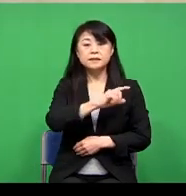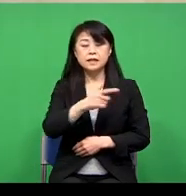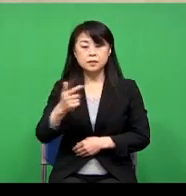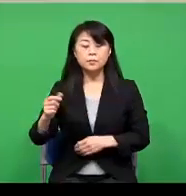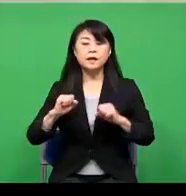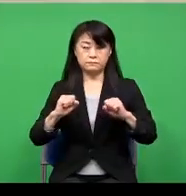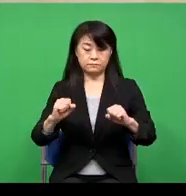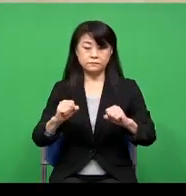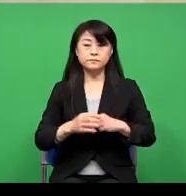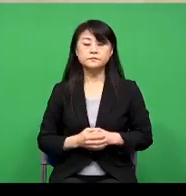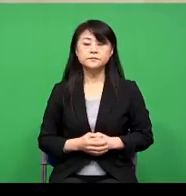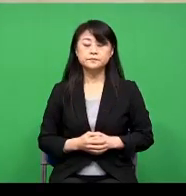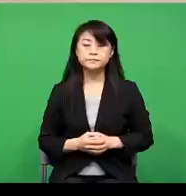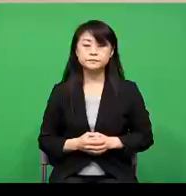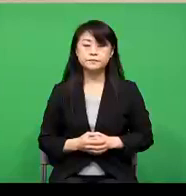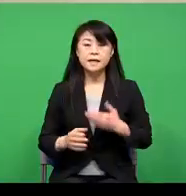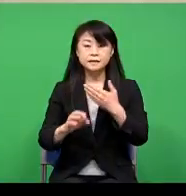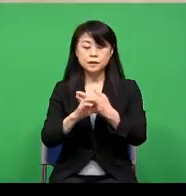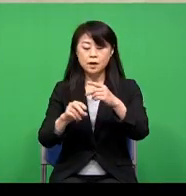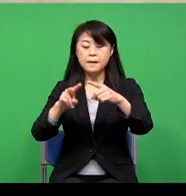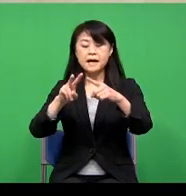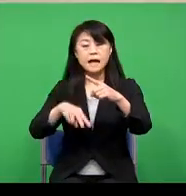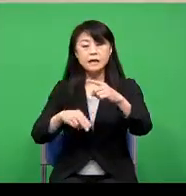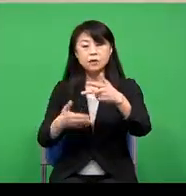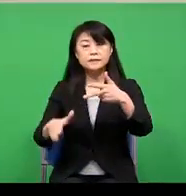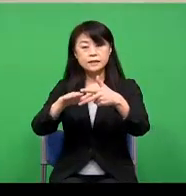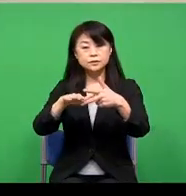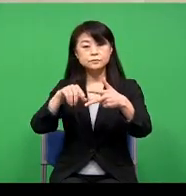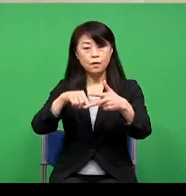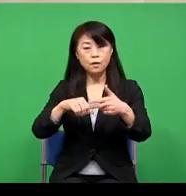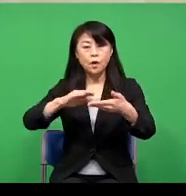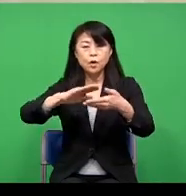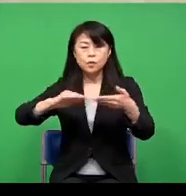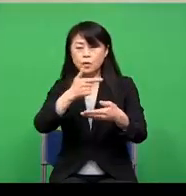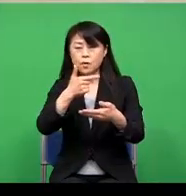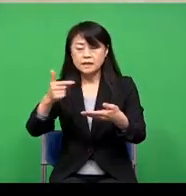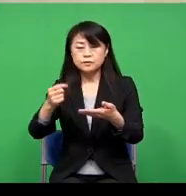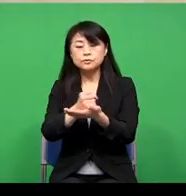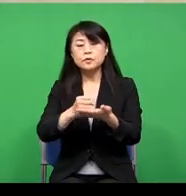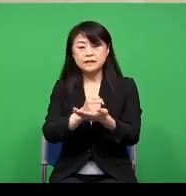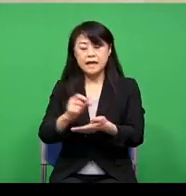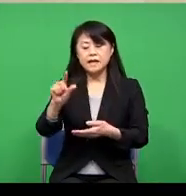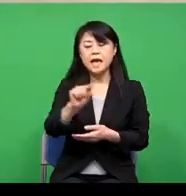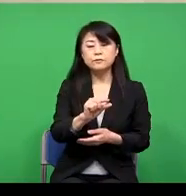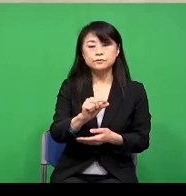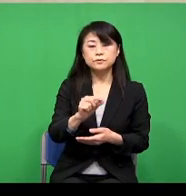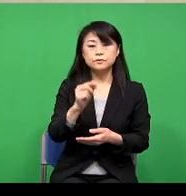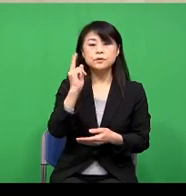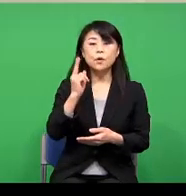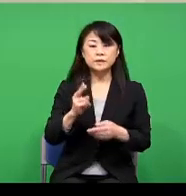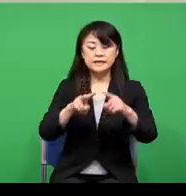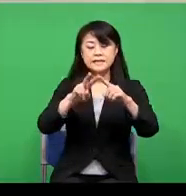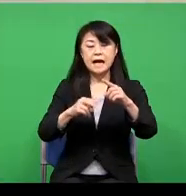とか、あのいったいろんなからあの対策を予算に計上しております